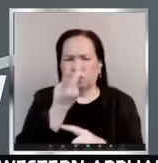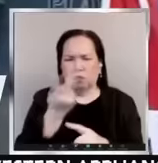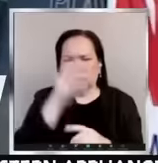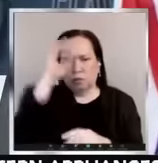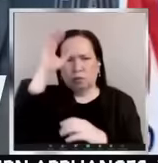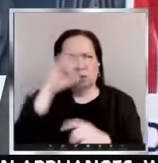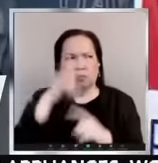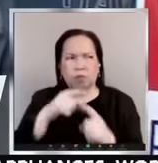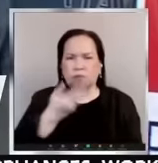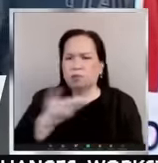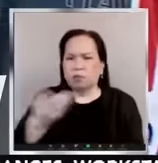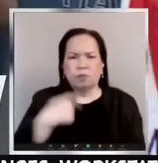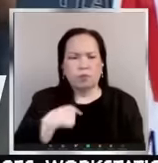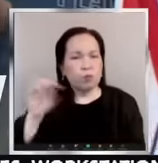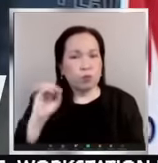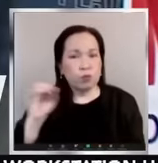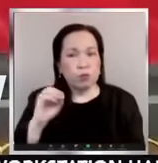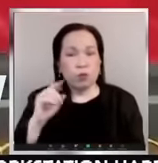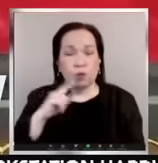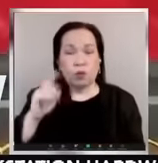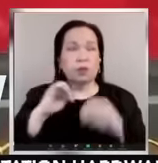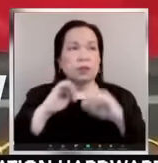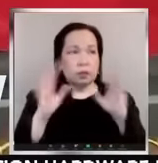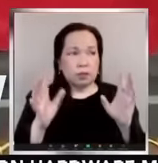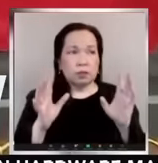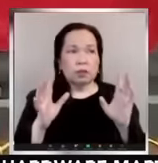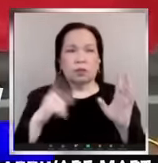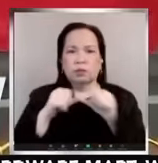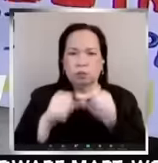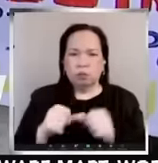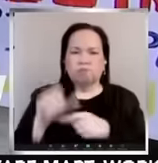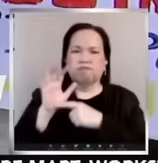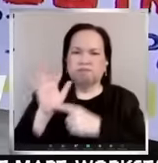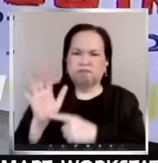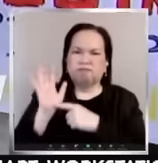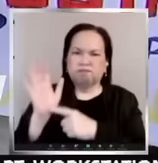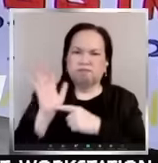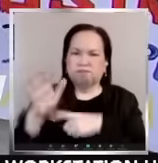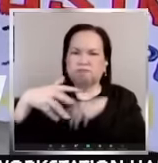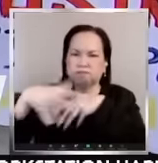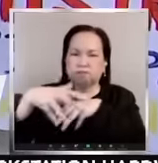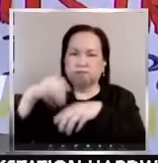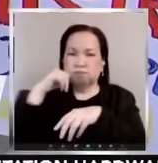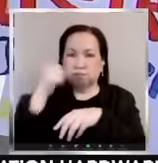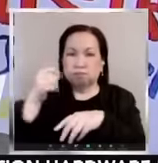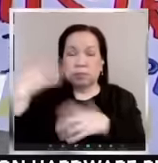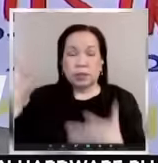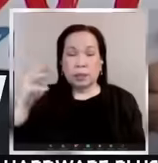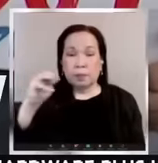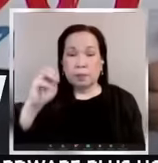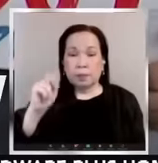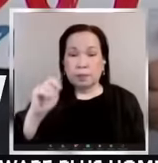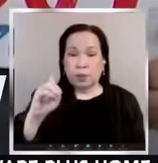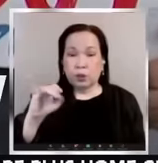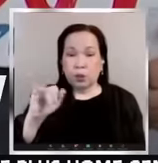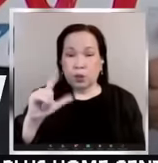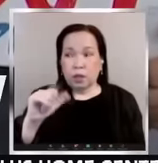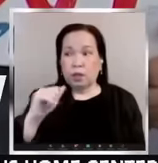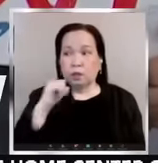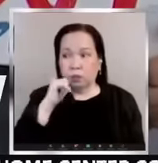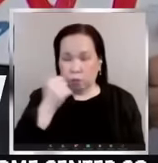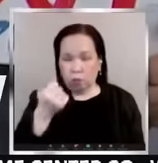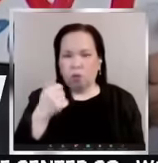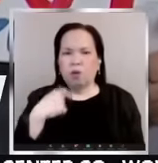meeting. Ang malinaw, tuloy ang marcha ng piston sa Menjola bukas, lalahukan na rin ng ibang grupo. Pinaglalaban po ang